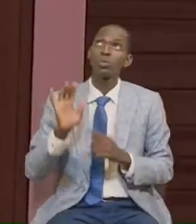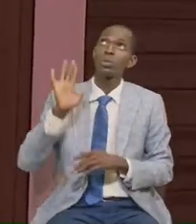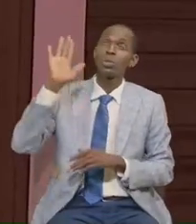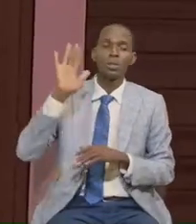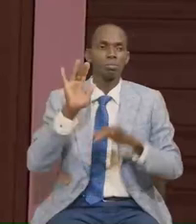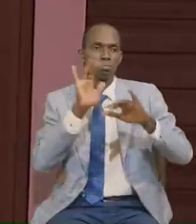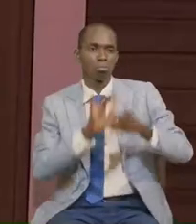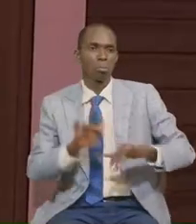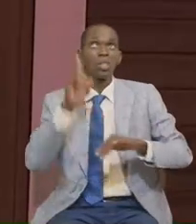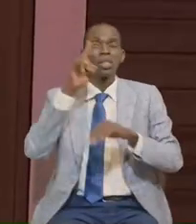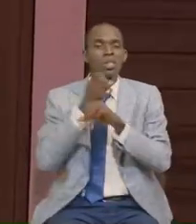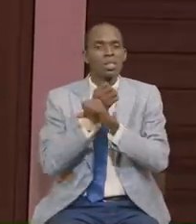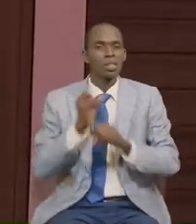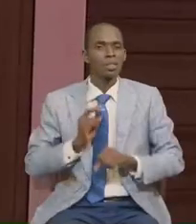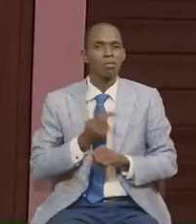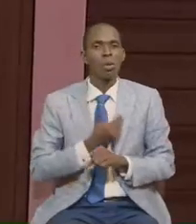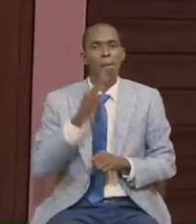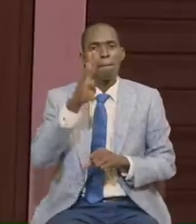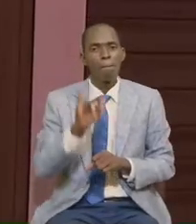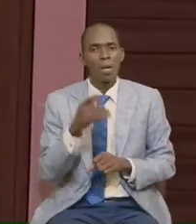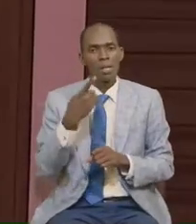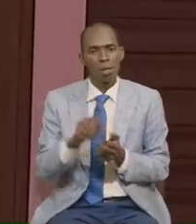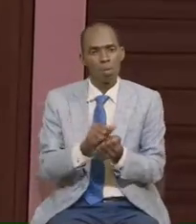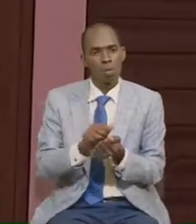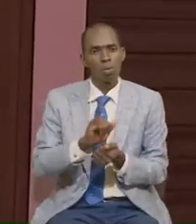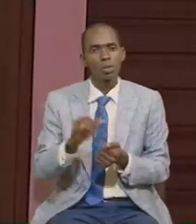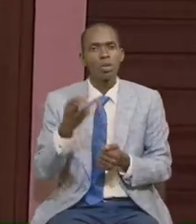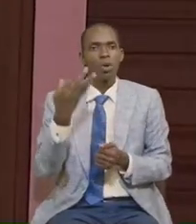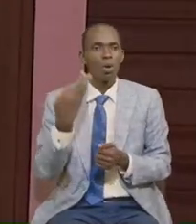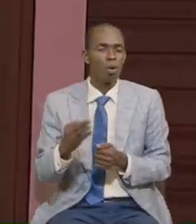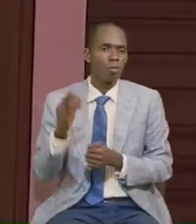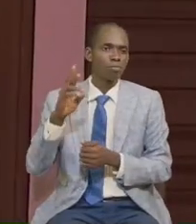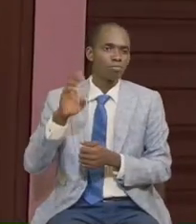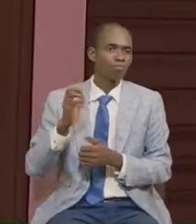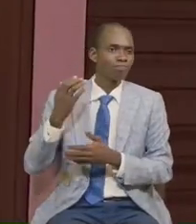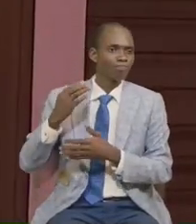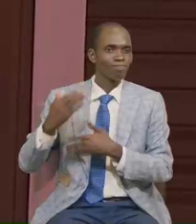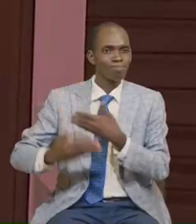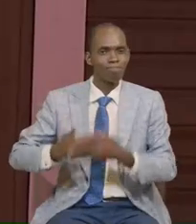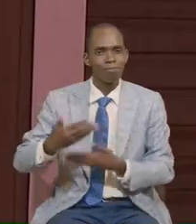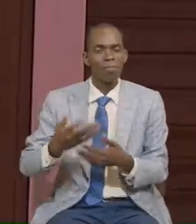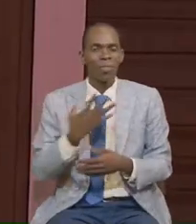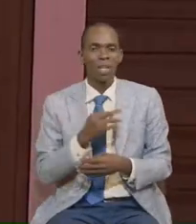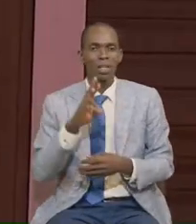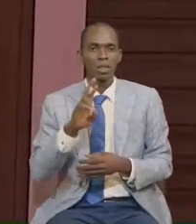le baptême de la régénération et le renouvellement du